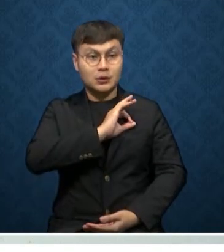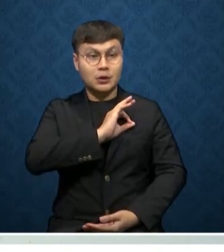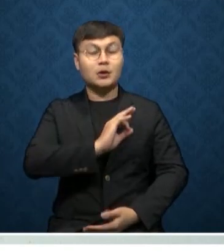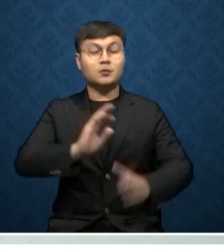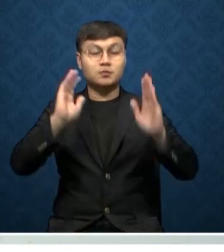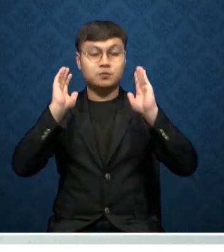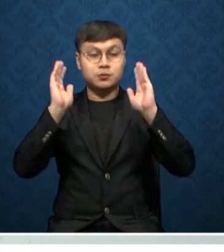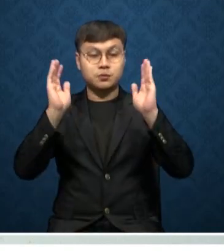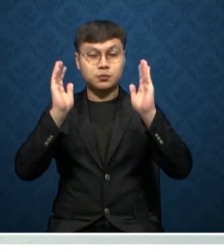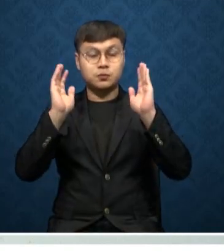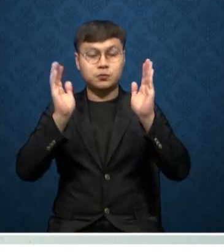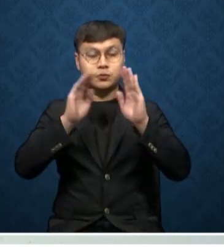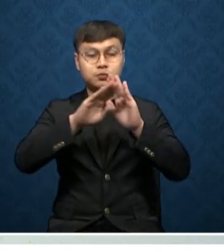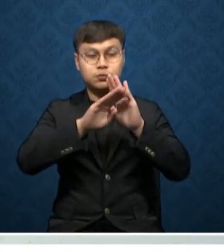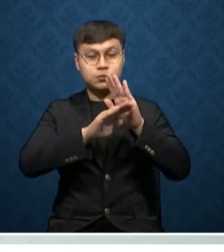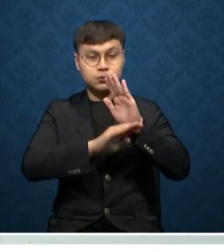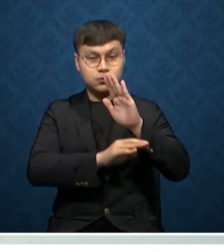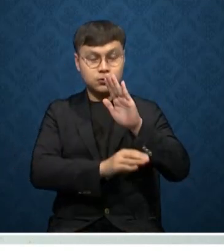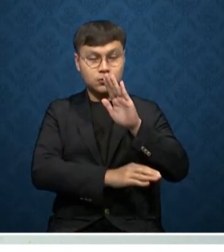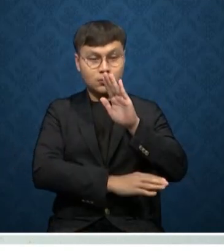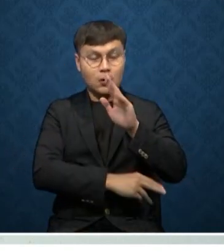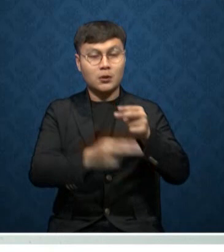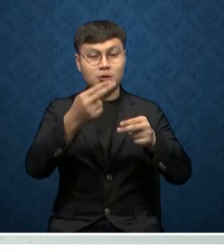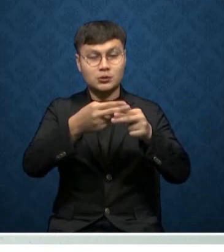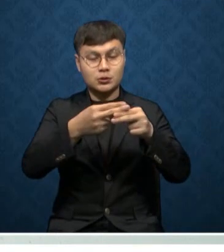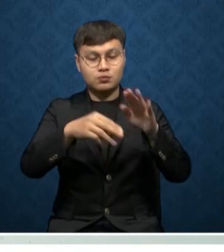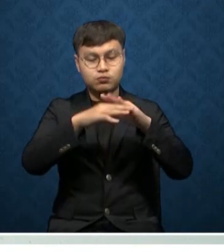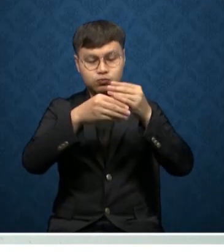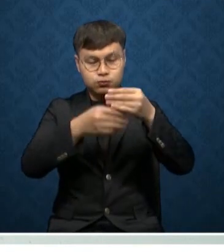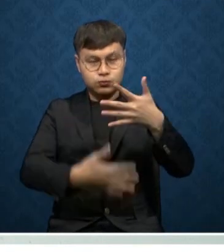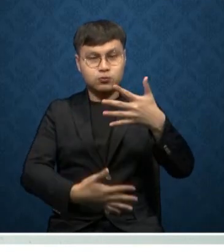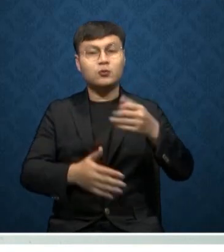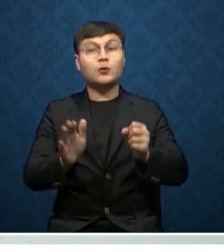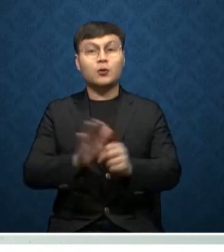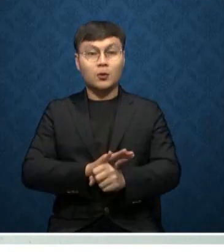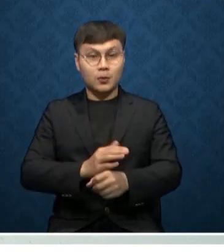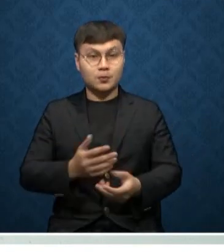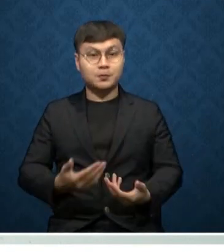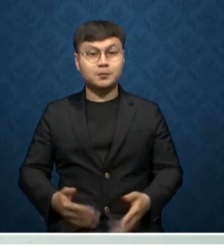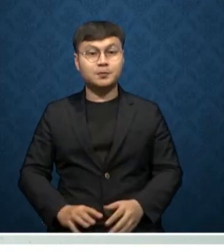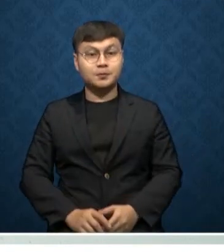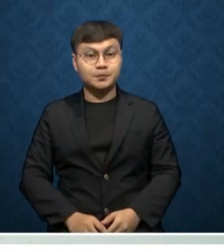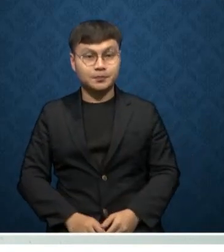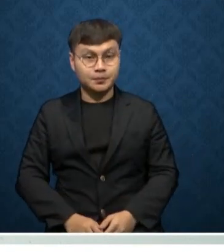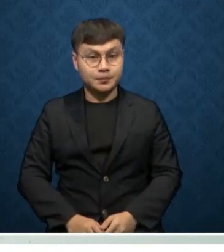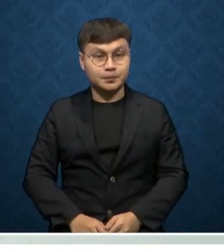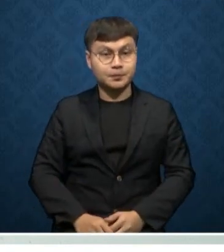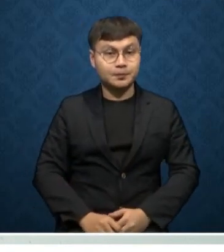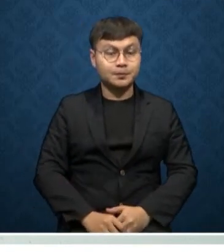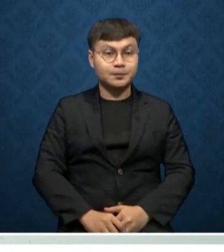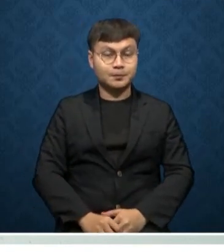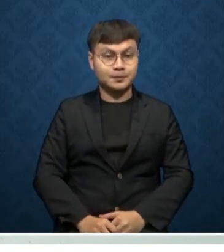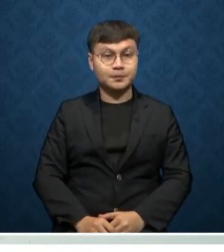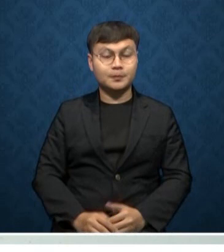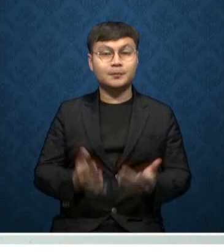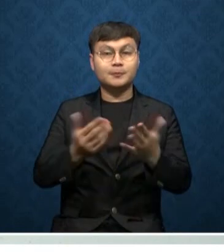อภิปรายครบถ้วนตามที่ได้แจ้งรายชื่อมาแล้วนะครับต่อไปขอเชิญท่านเลขาธิการสภาพัฒนาการเศรษฐกิจ